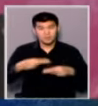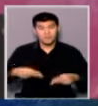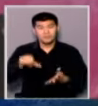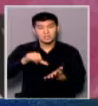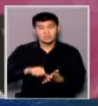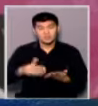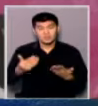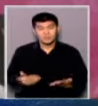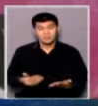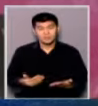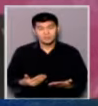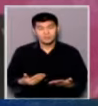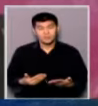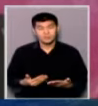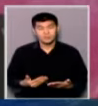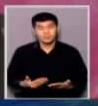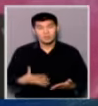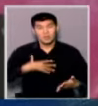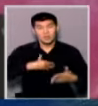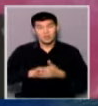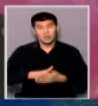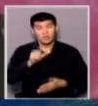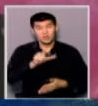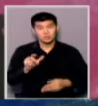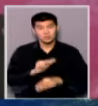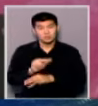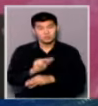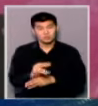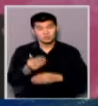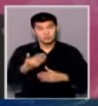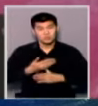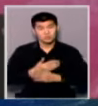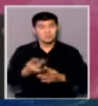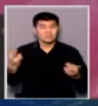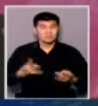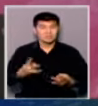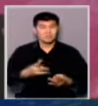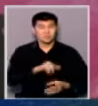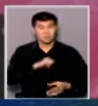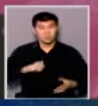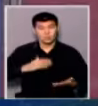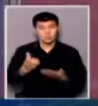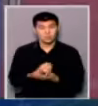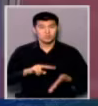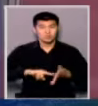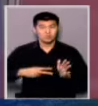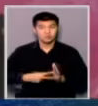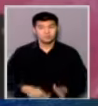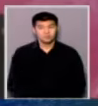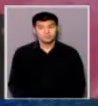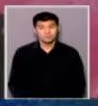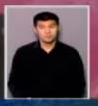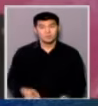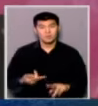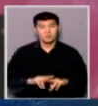жатады. Сондықтан волонтерларды осыған оқыту бізге керекті және өз нәтижесін беретін жоба деп ойлаймыз.